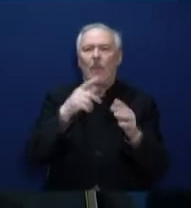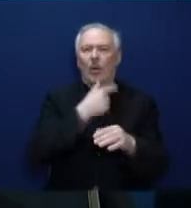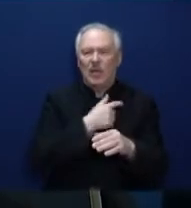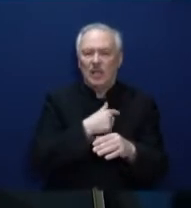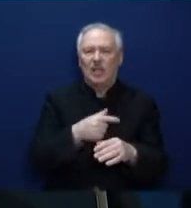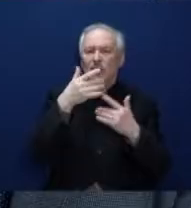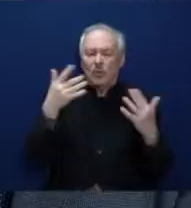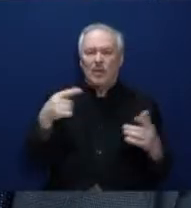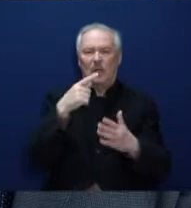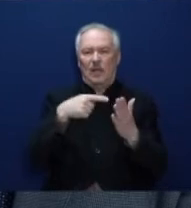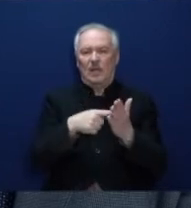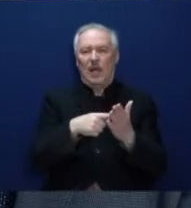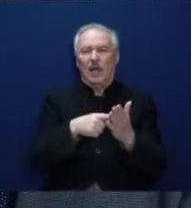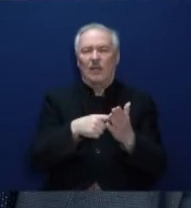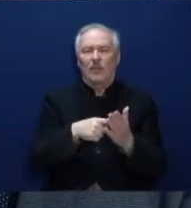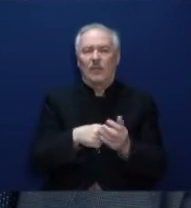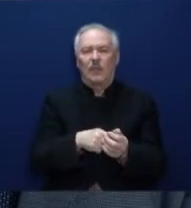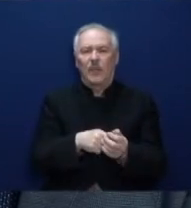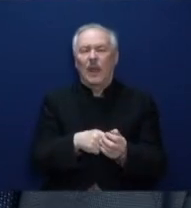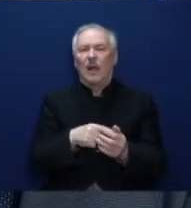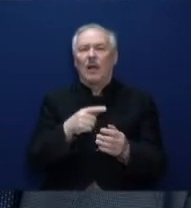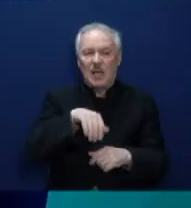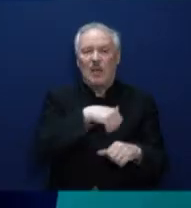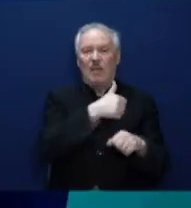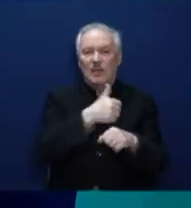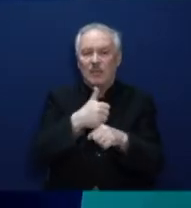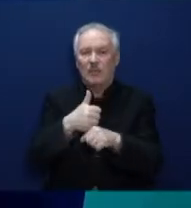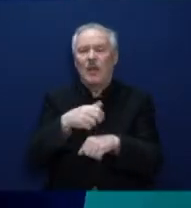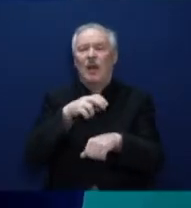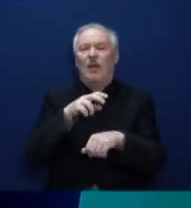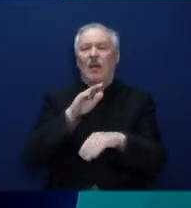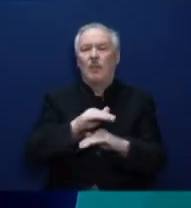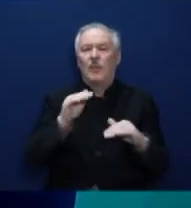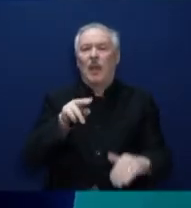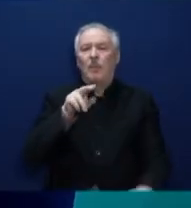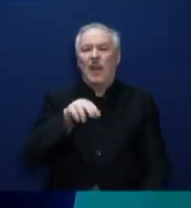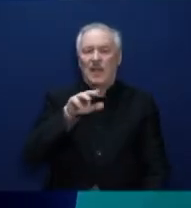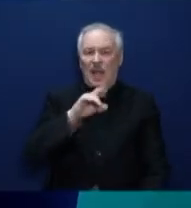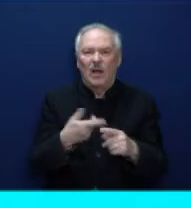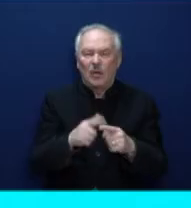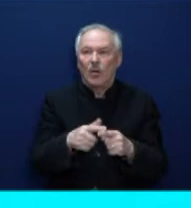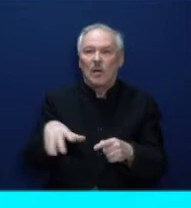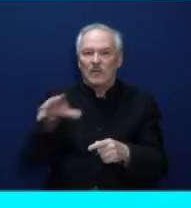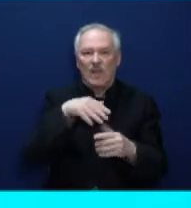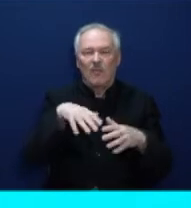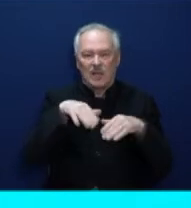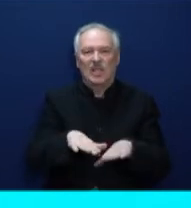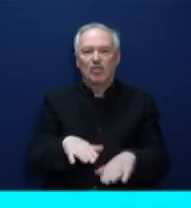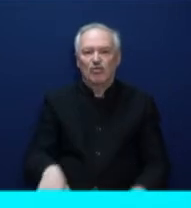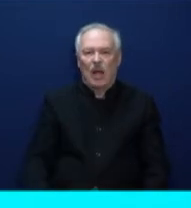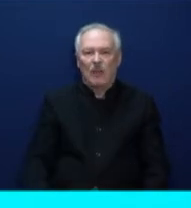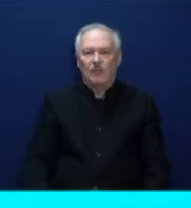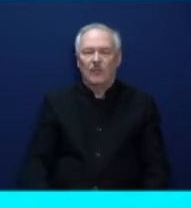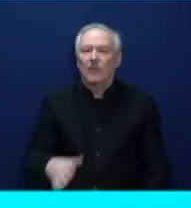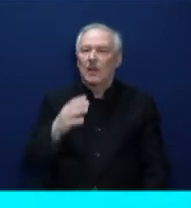за время пандемии, в этой области приходилось решать проблемы, с которыми ранее никогда не сталкивались. Поэтому еще раз